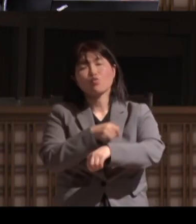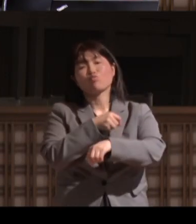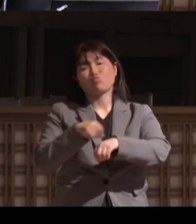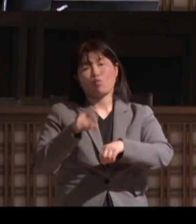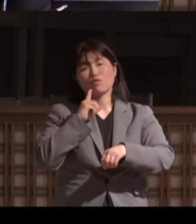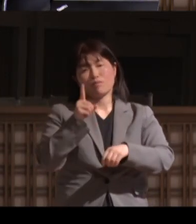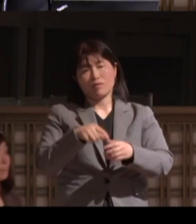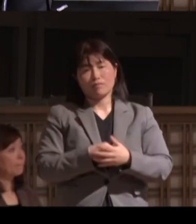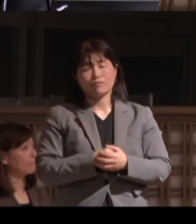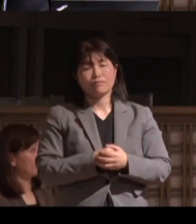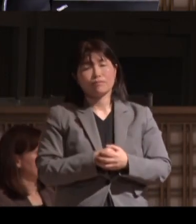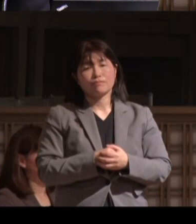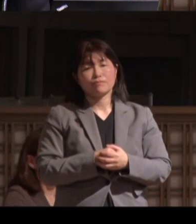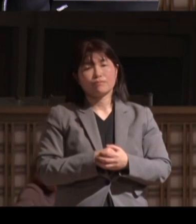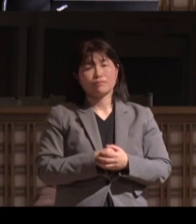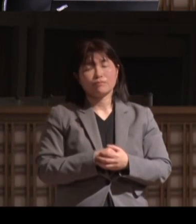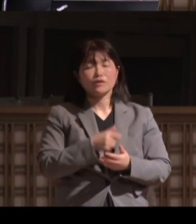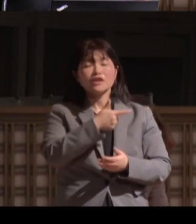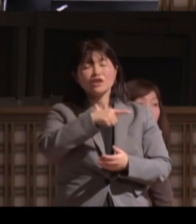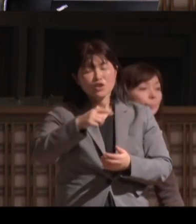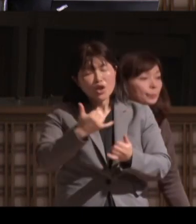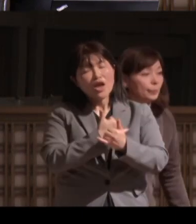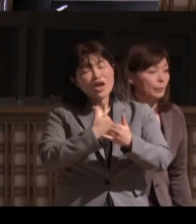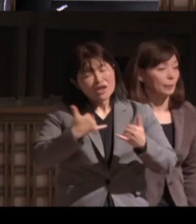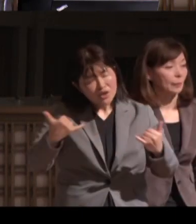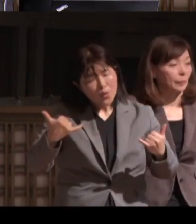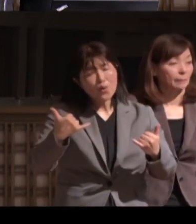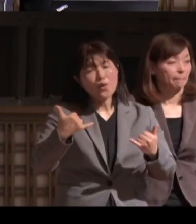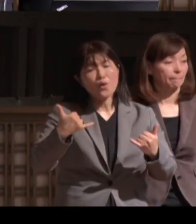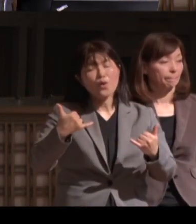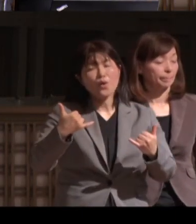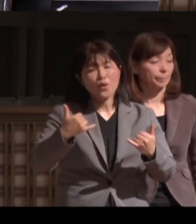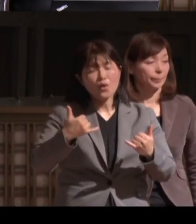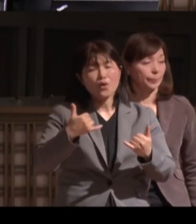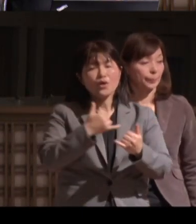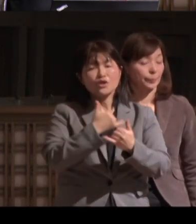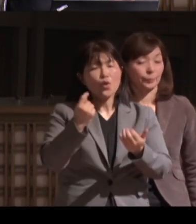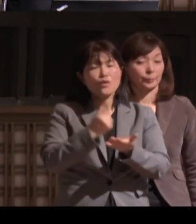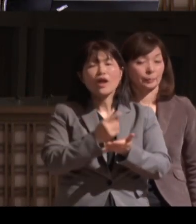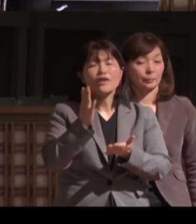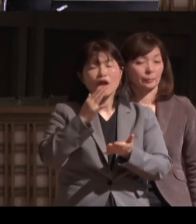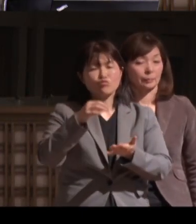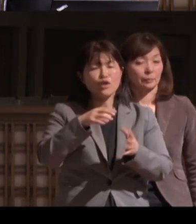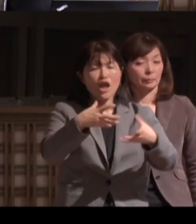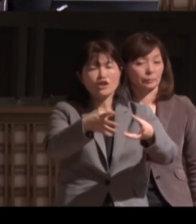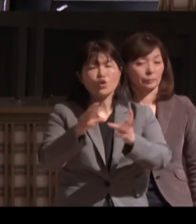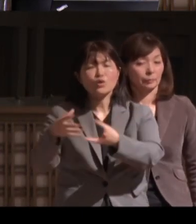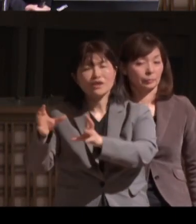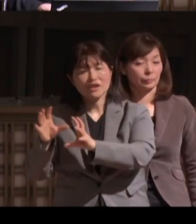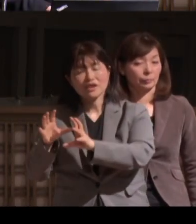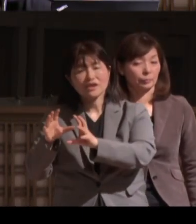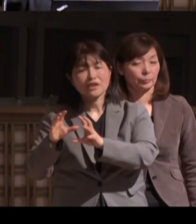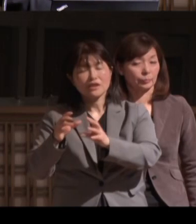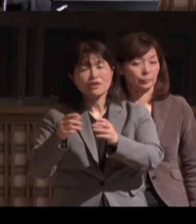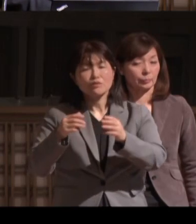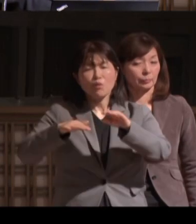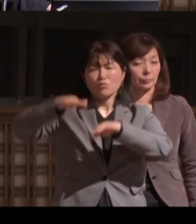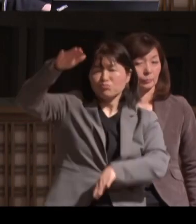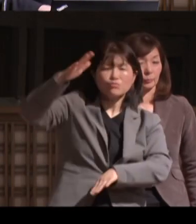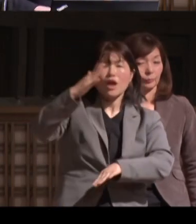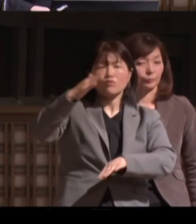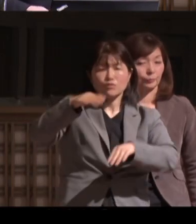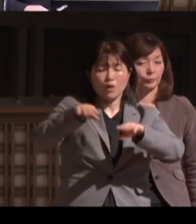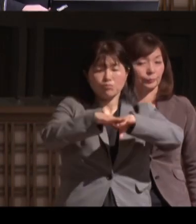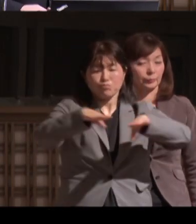ます色々な人や立場の人だけではなくて組織も同じテーブルについ